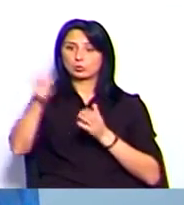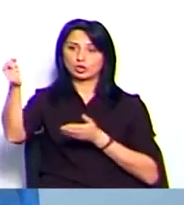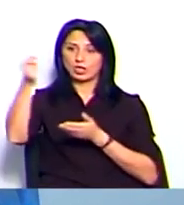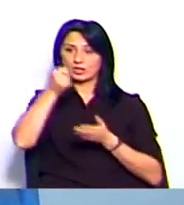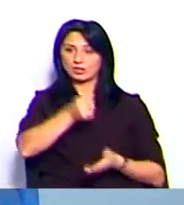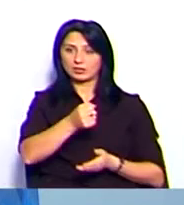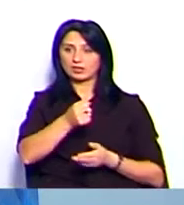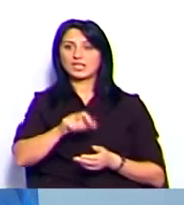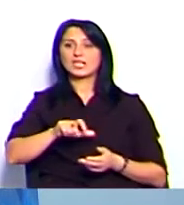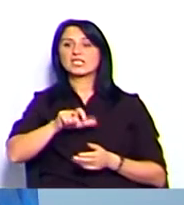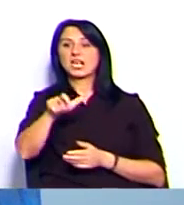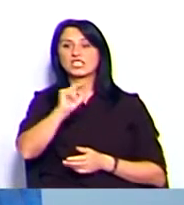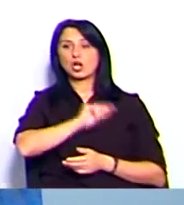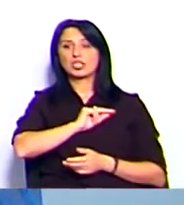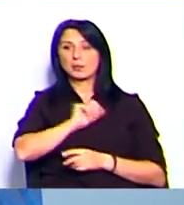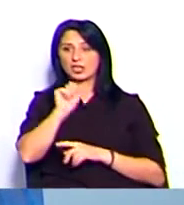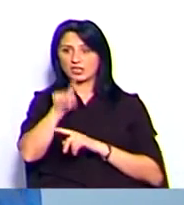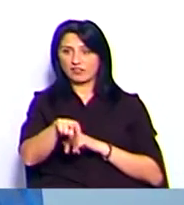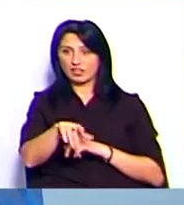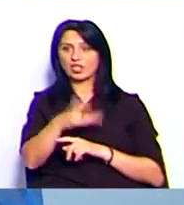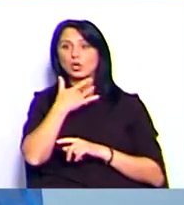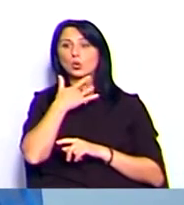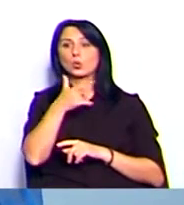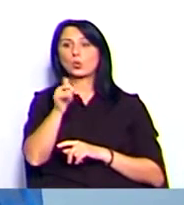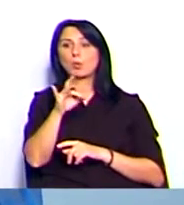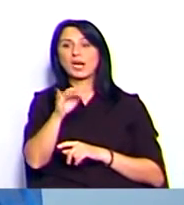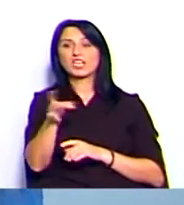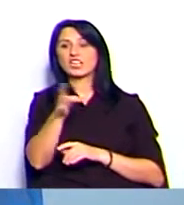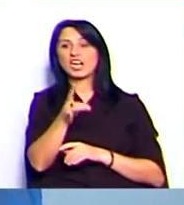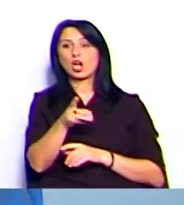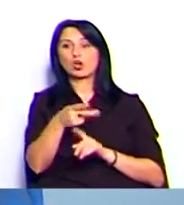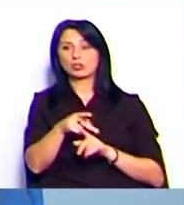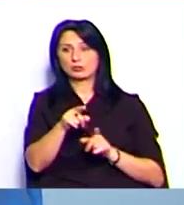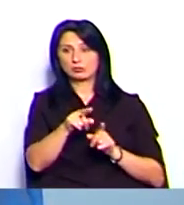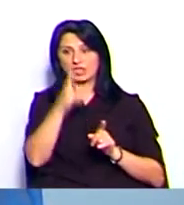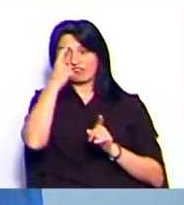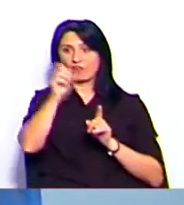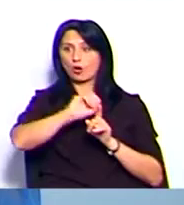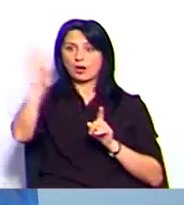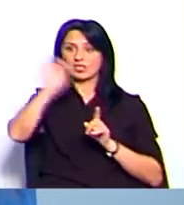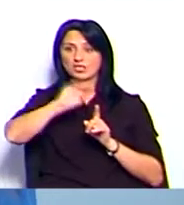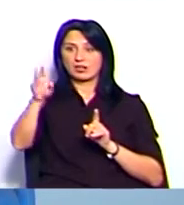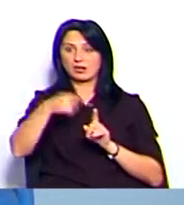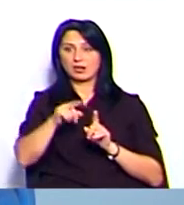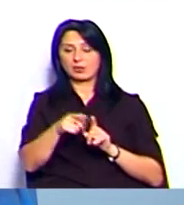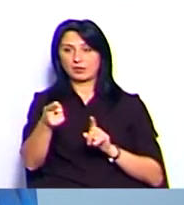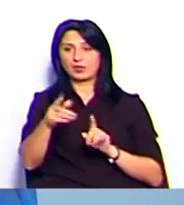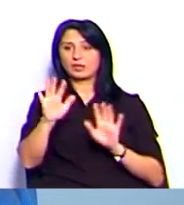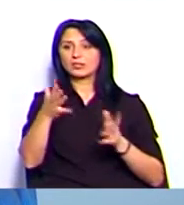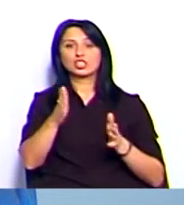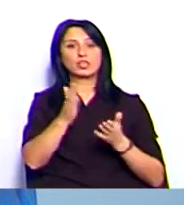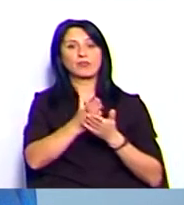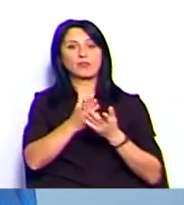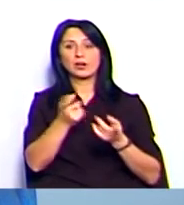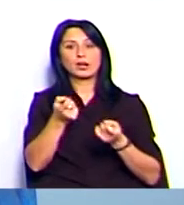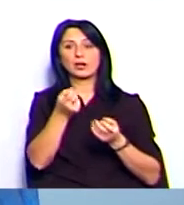უნდა საგზაო დეპარტამენტს დაევალოს, გუბერნატორი სწორედ მაგისთვის ყავს რეგიონს, რომ მაქსიმალურად ანალოგიური შემთხვევები, სადაც ეს